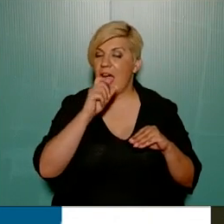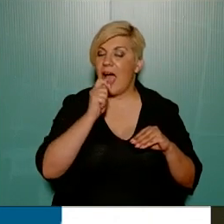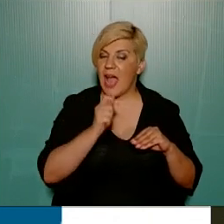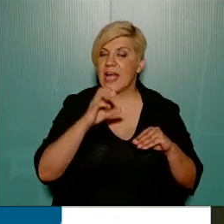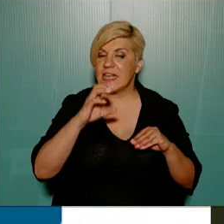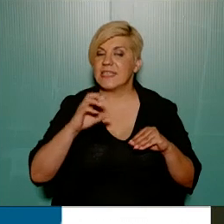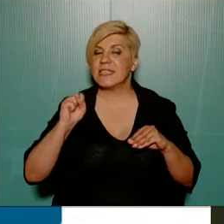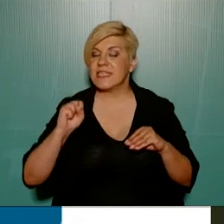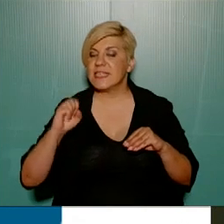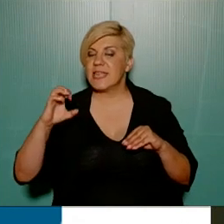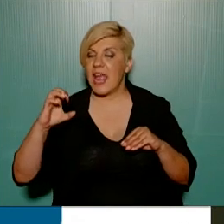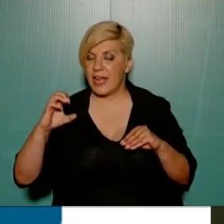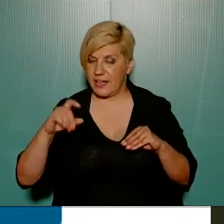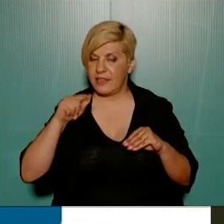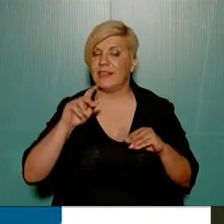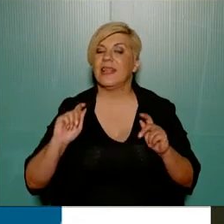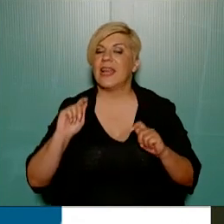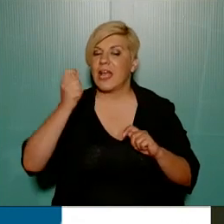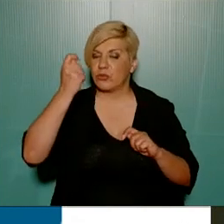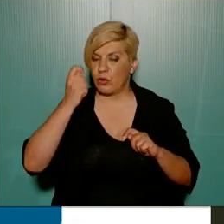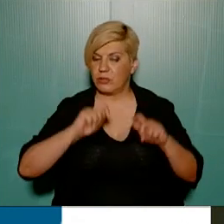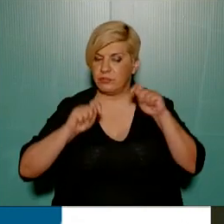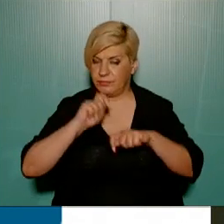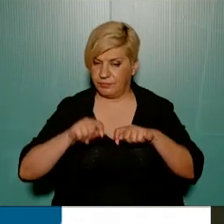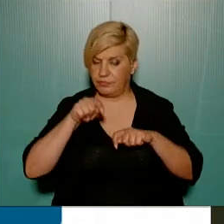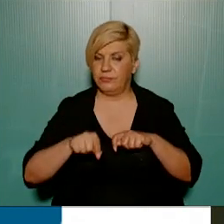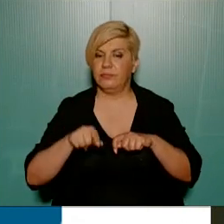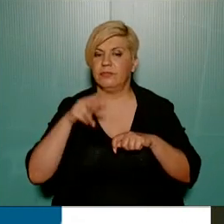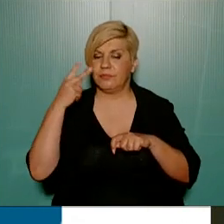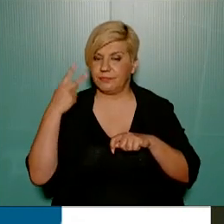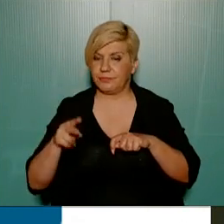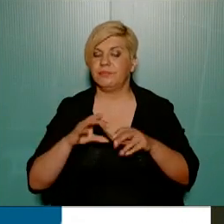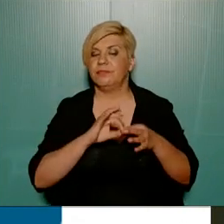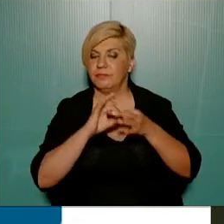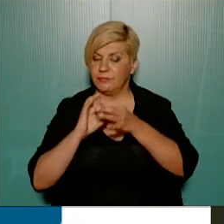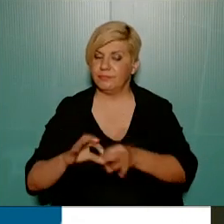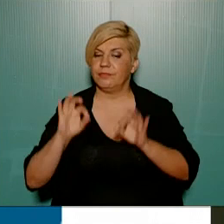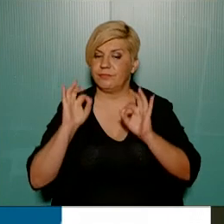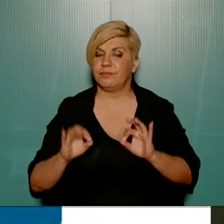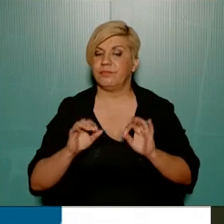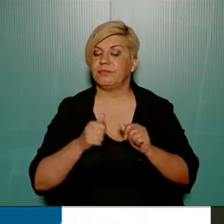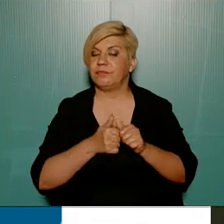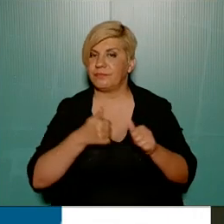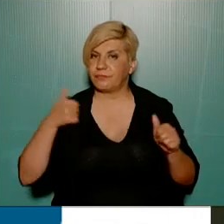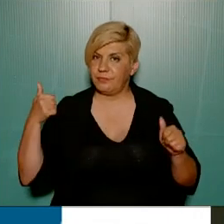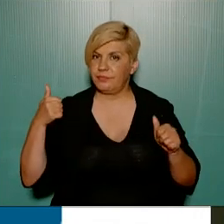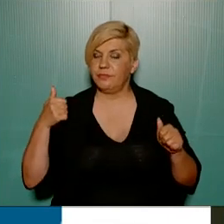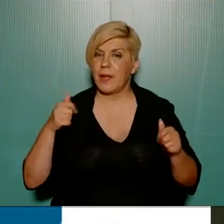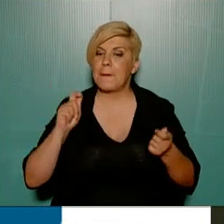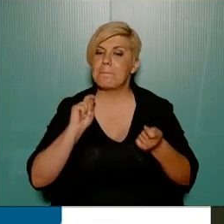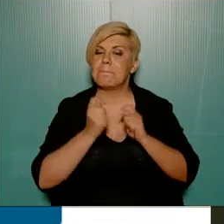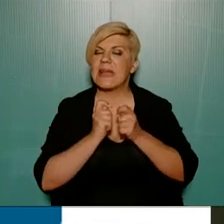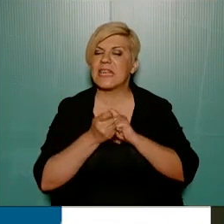μεταλλουργική εταιρεία ηλεκτρικών κατασκευών στο Σαρλερουά, η οποία στη συνέχεια μια σειρά από μετασχηματισμούς